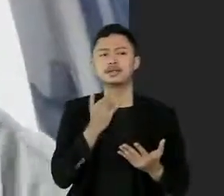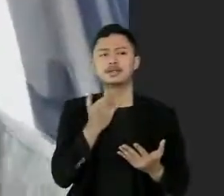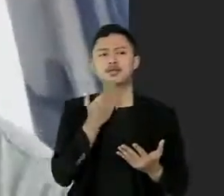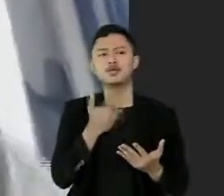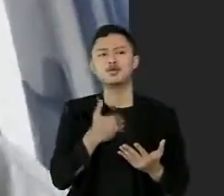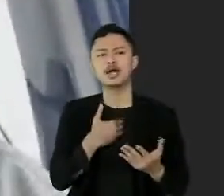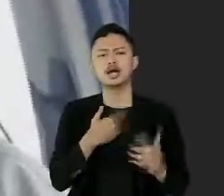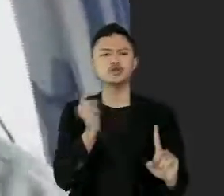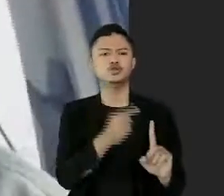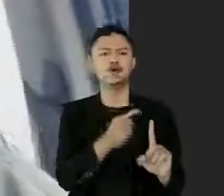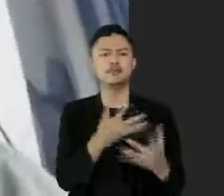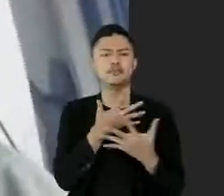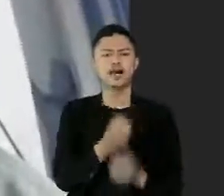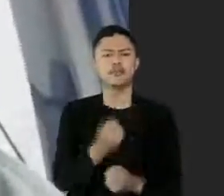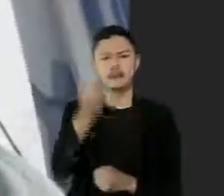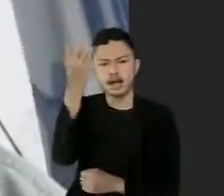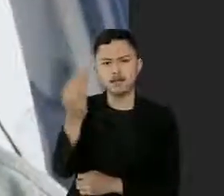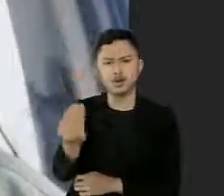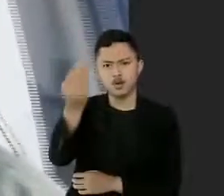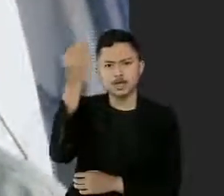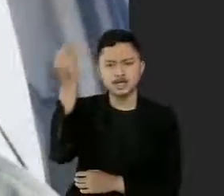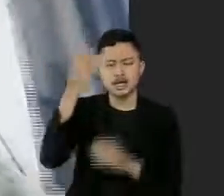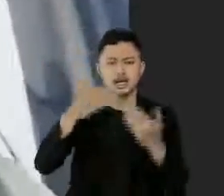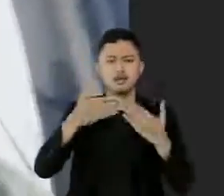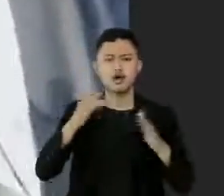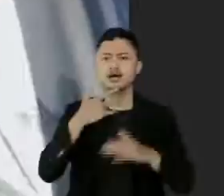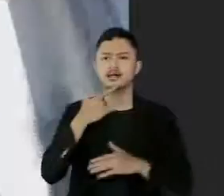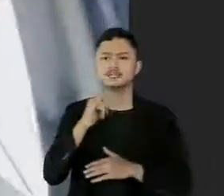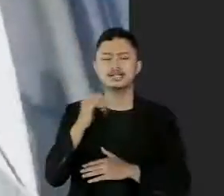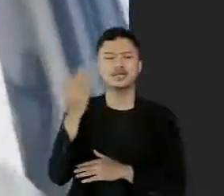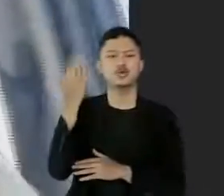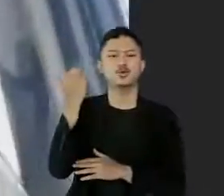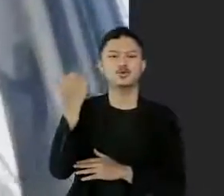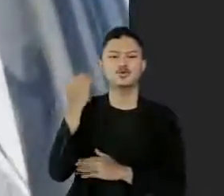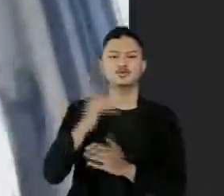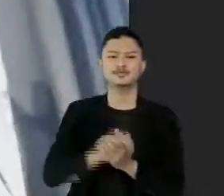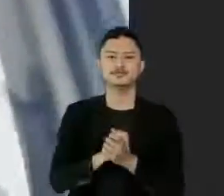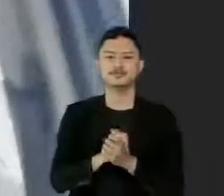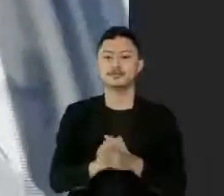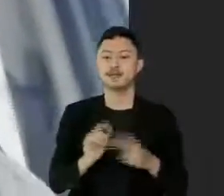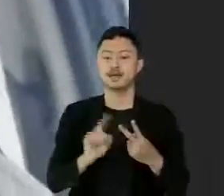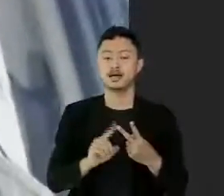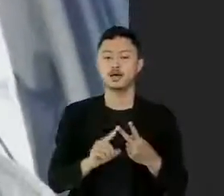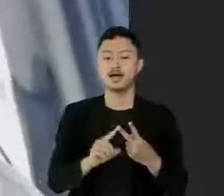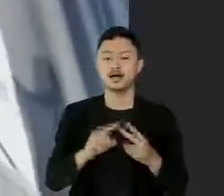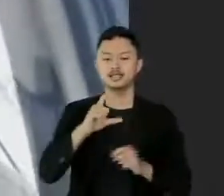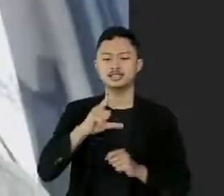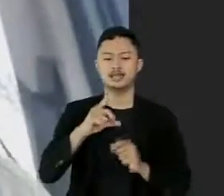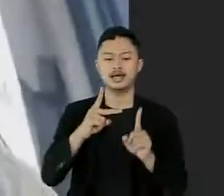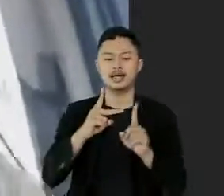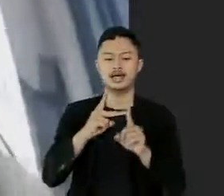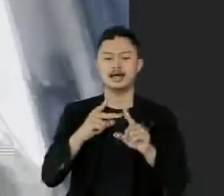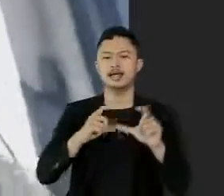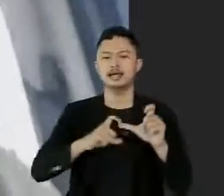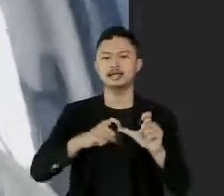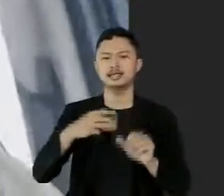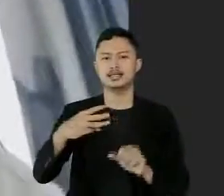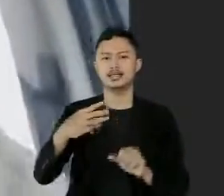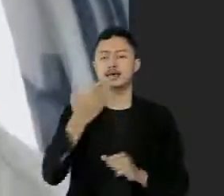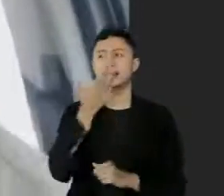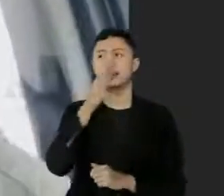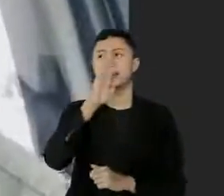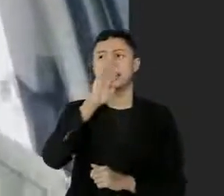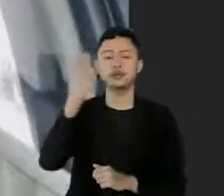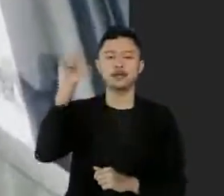berkeinginan segera mungkin desa wisata bisa dibuka seperti sedia kala. Yang kedua tentang CHSE. Nah, alhamdulillah